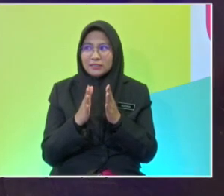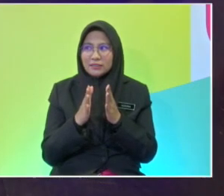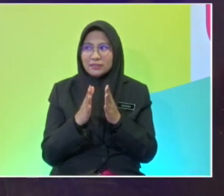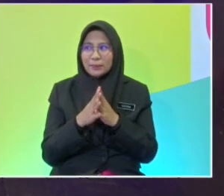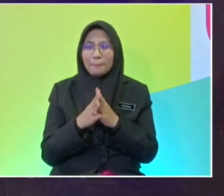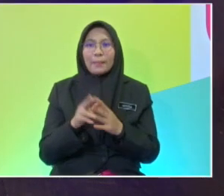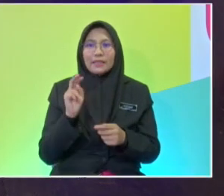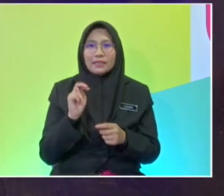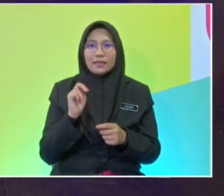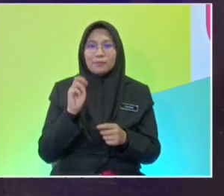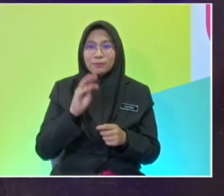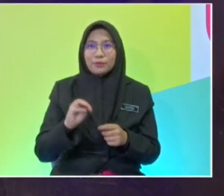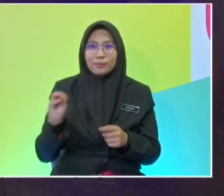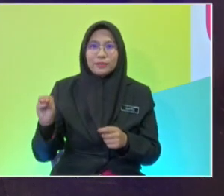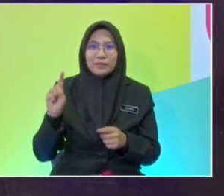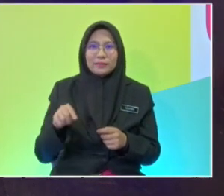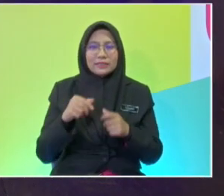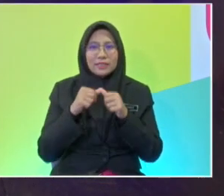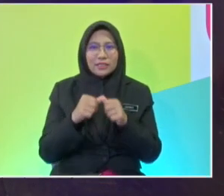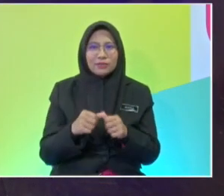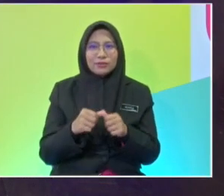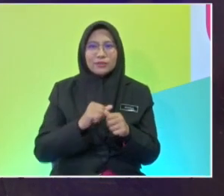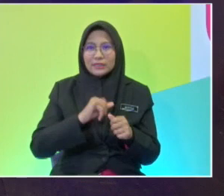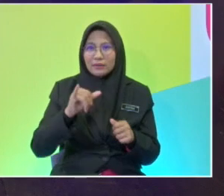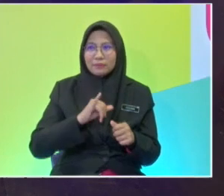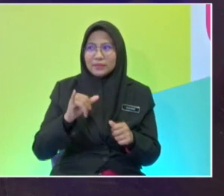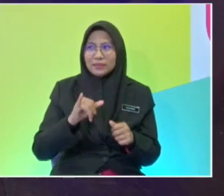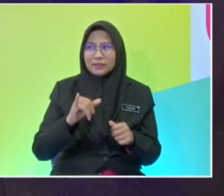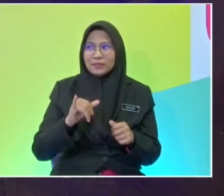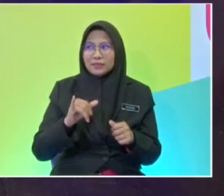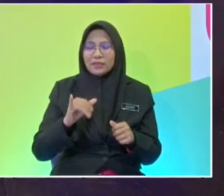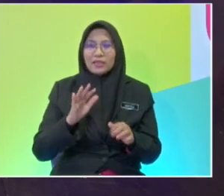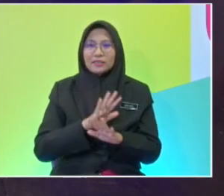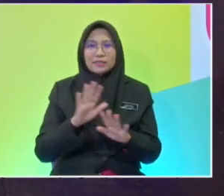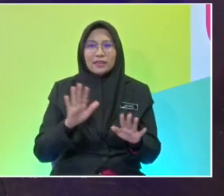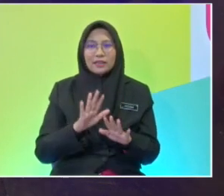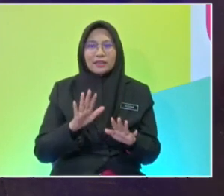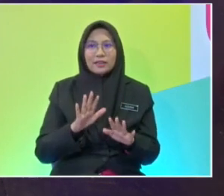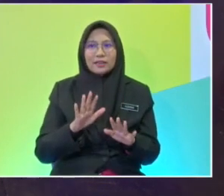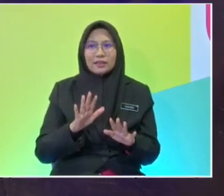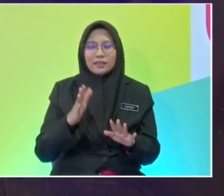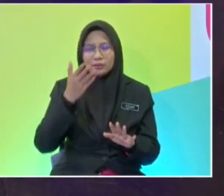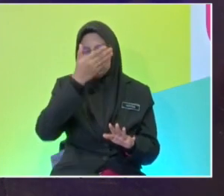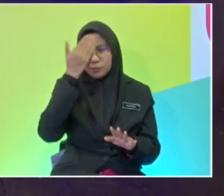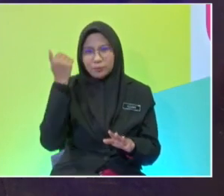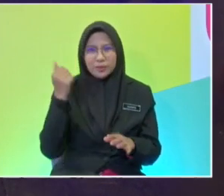nanti kita takut kelalaian maka kita itu